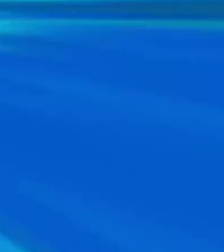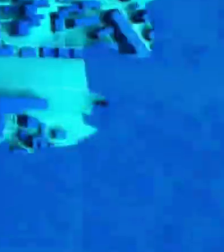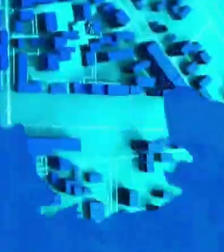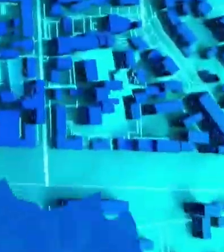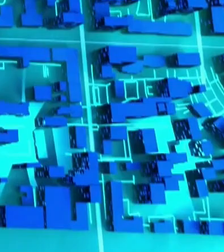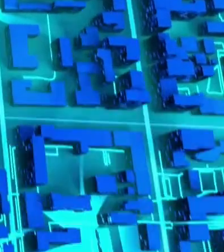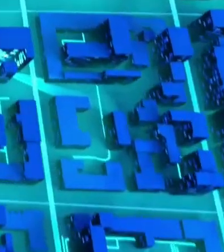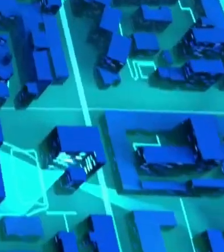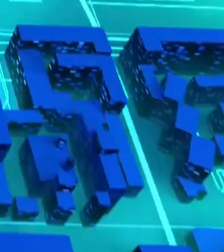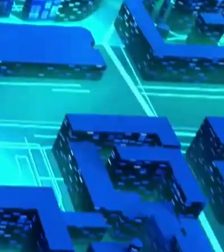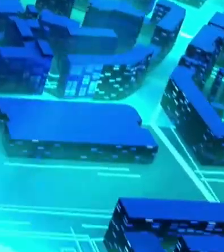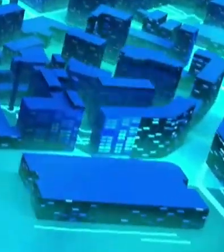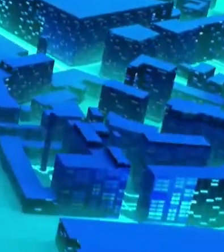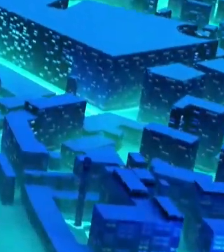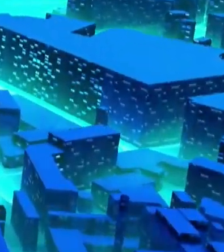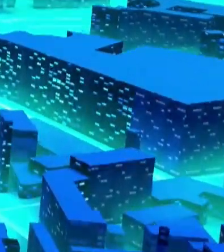Музика